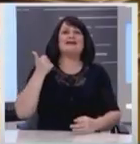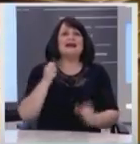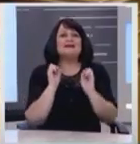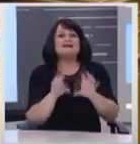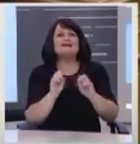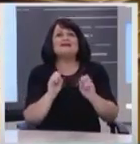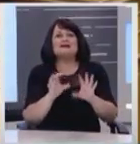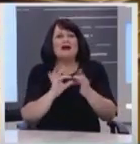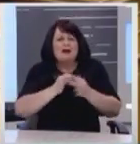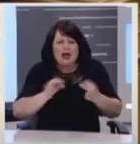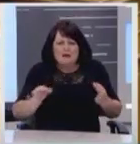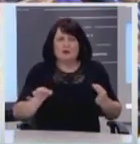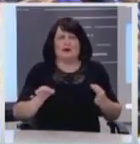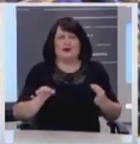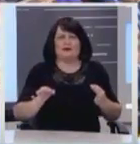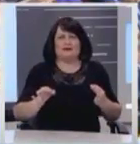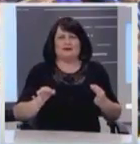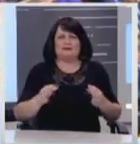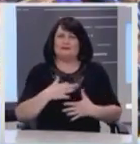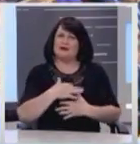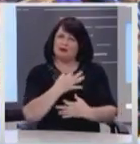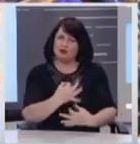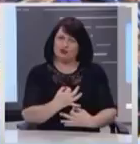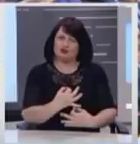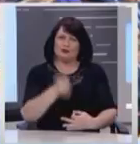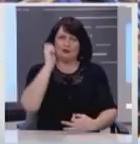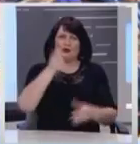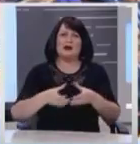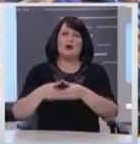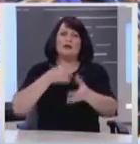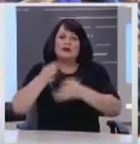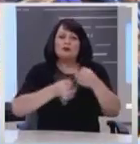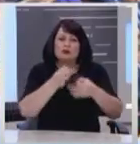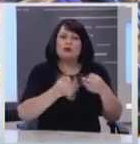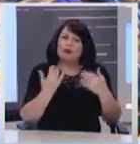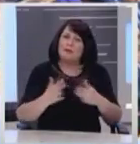αναλυτικά και τους εκπροσώπους των κομμάτων.